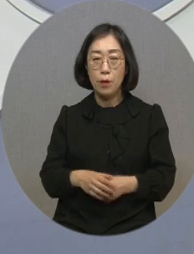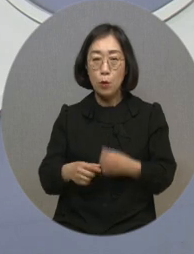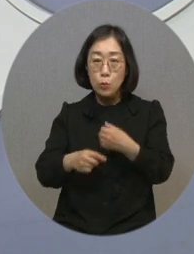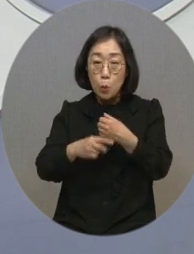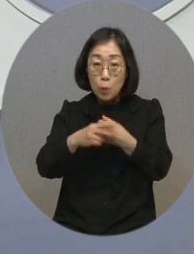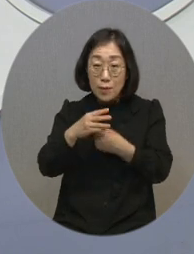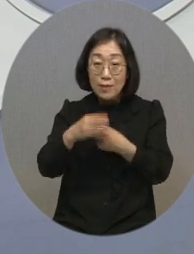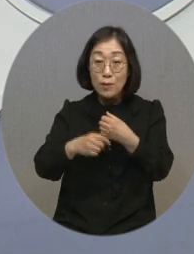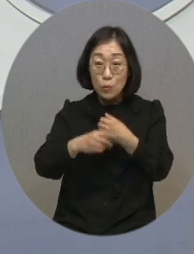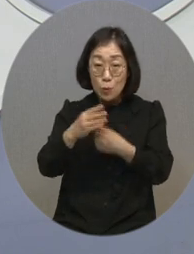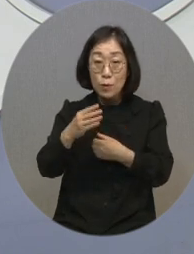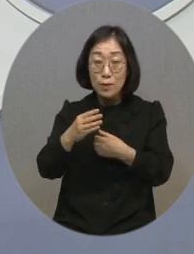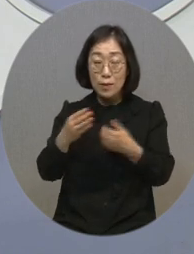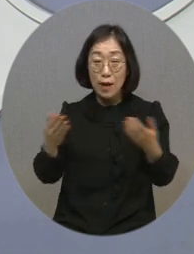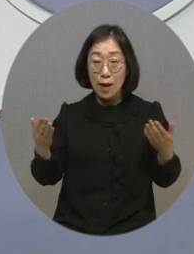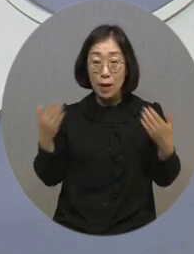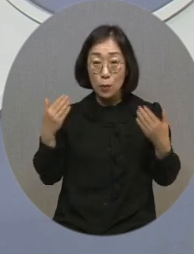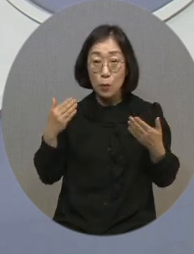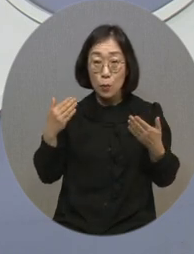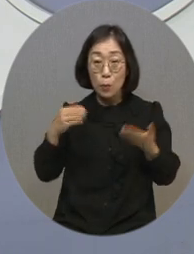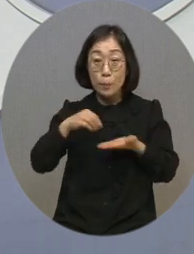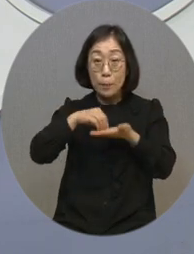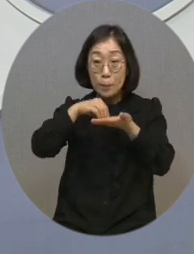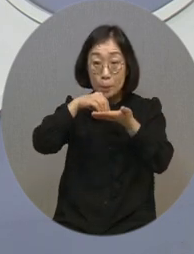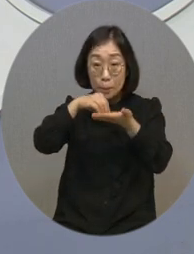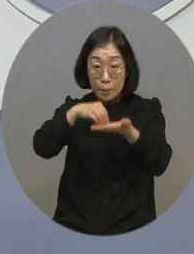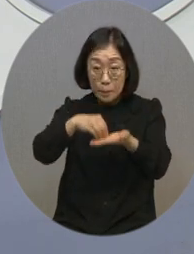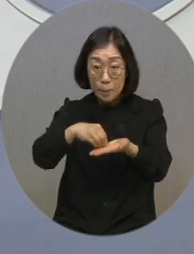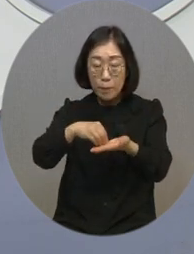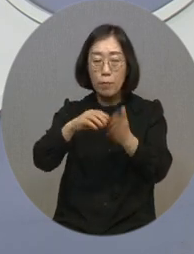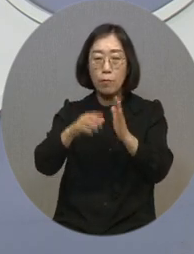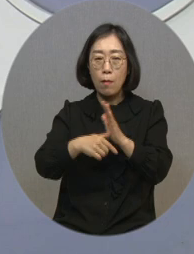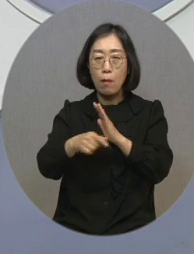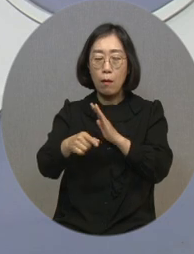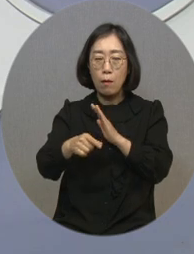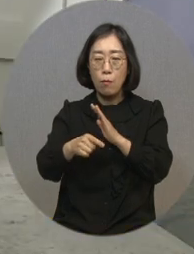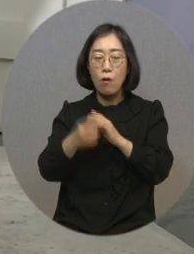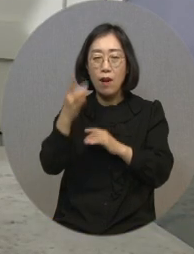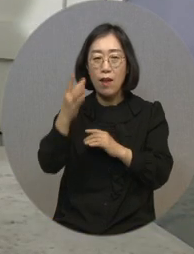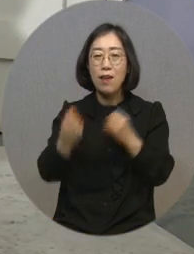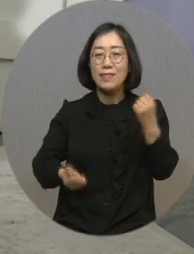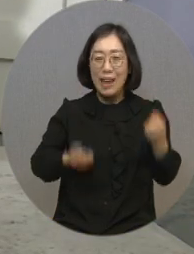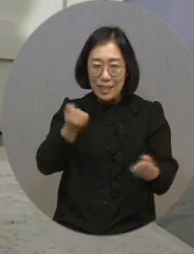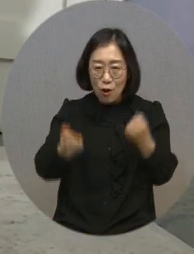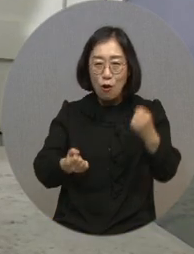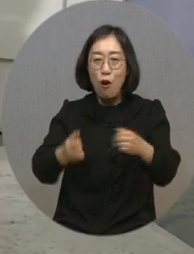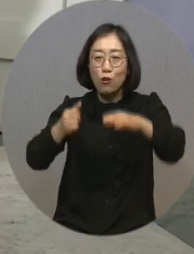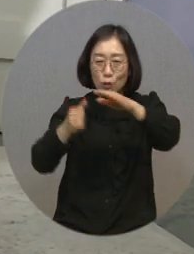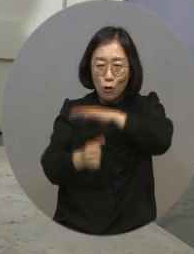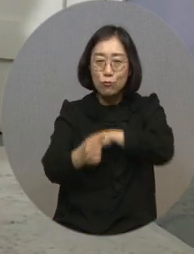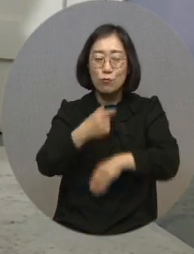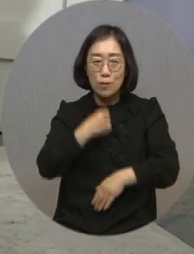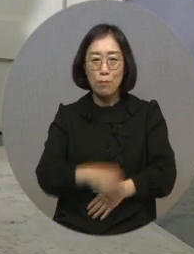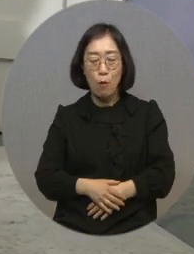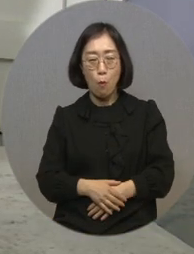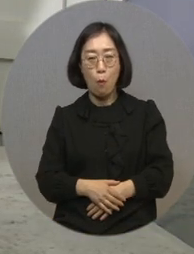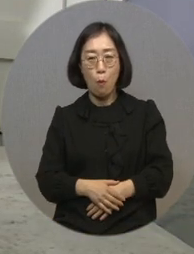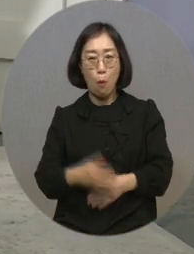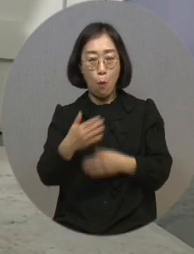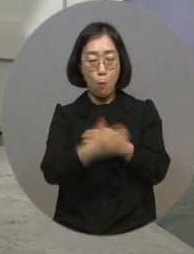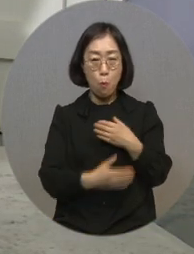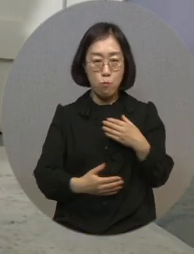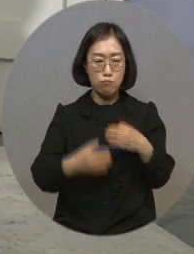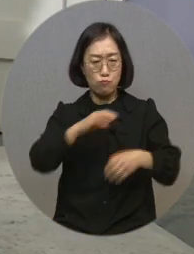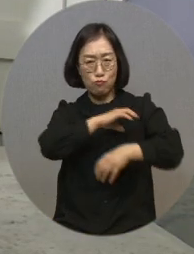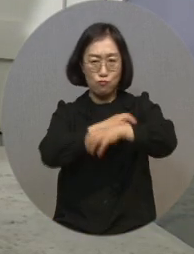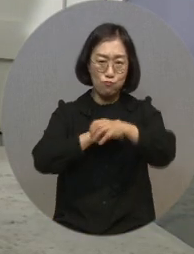무렵 정도에 꿈이 자전거 선수였습니다. 사이클 선수. 네. 그 체력이 좋아야 하는 거 아니에요?